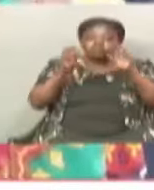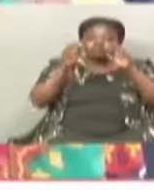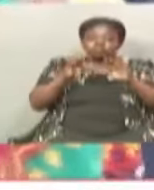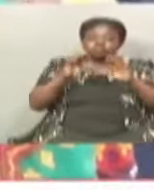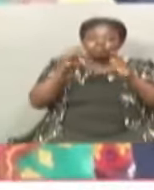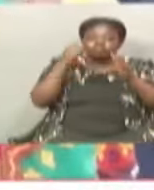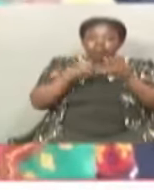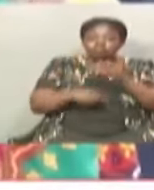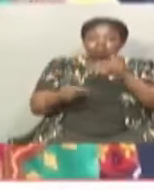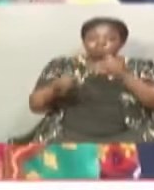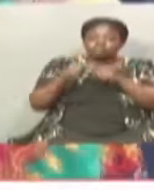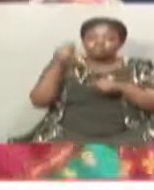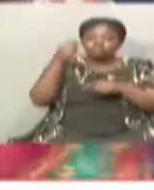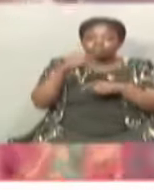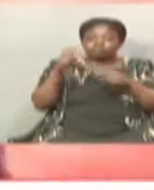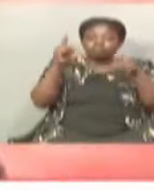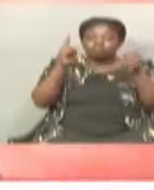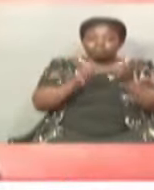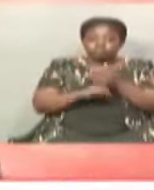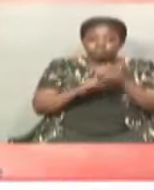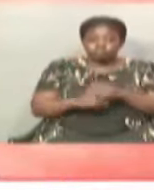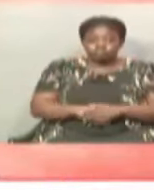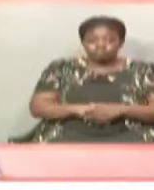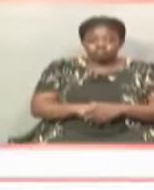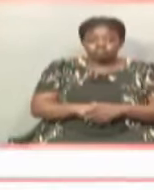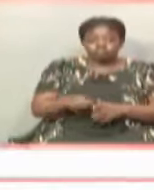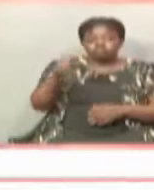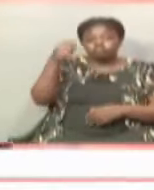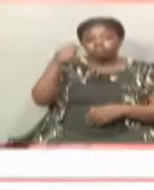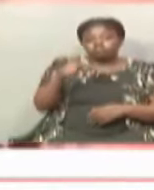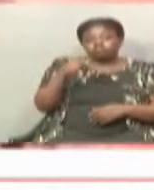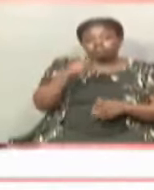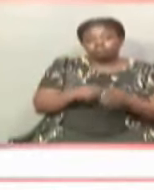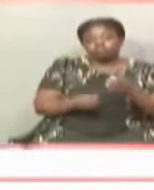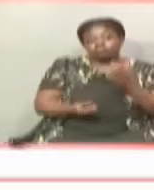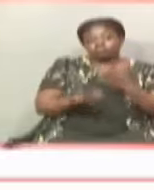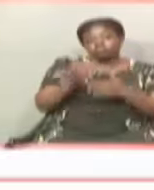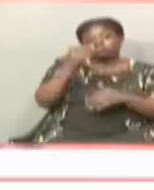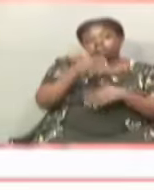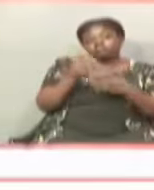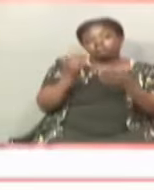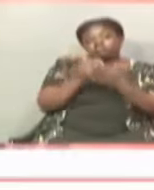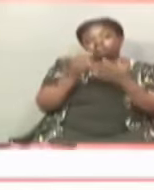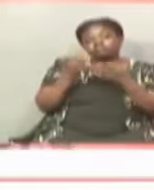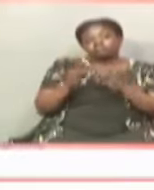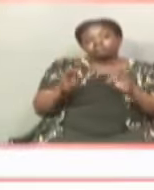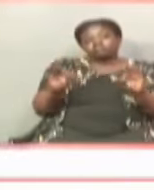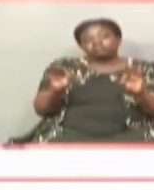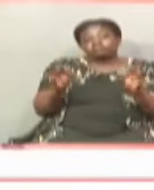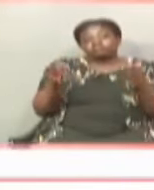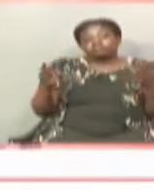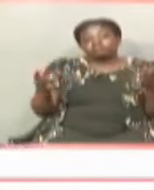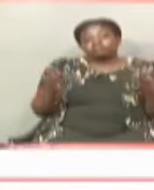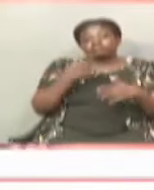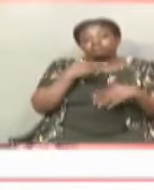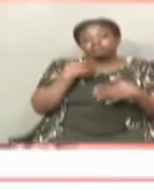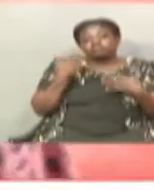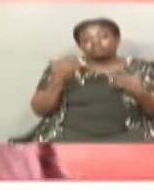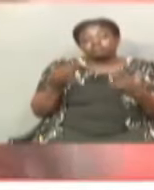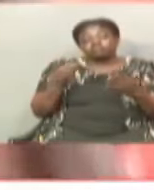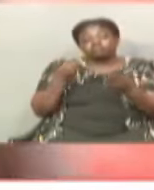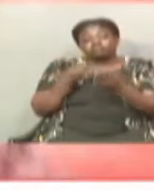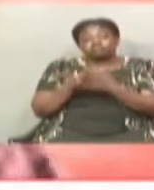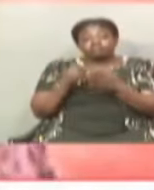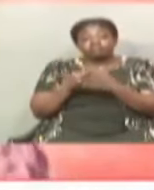okuyongerako omutindo n'ofunamu. Omutindo ku middo egitwetoolodde kubanga gino gy'abeerero gisanga mu nsiko tewetaaga kuteekamu